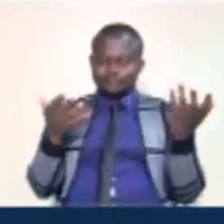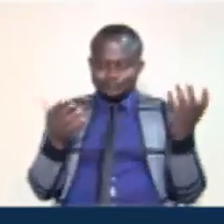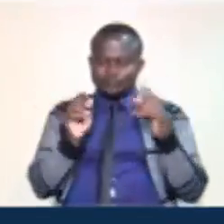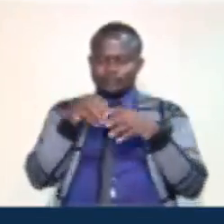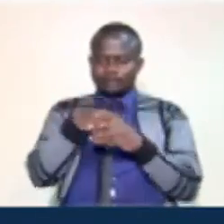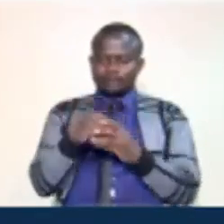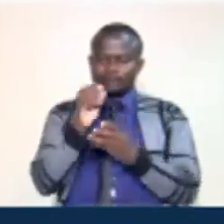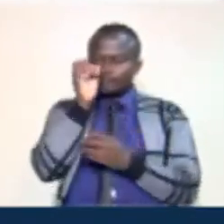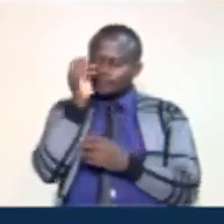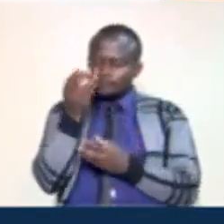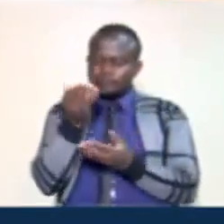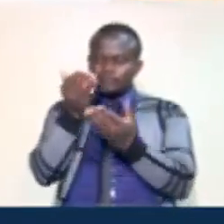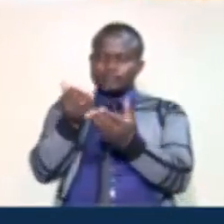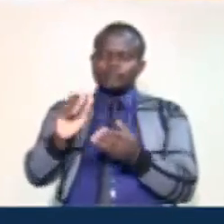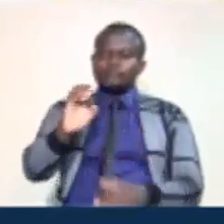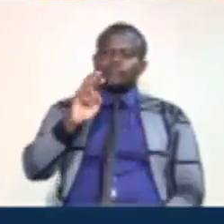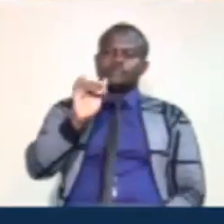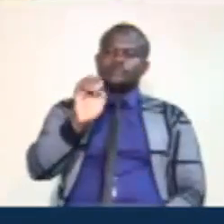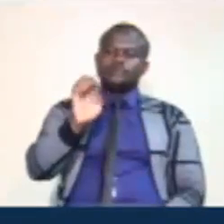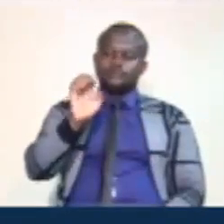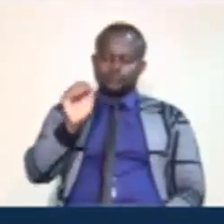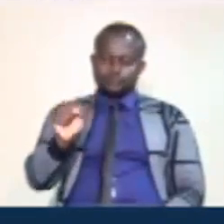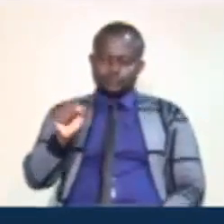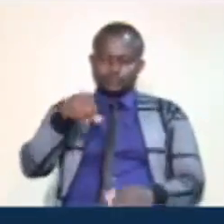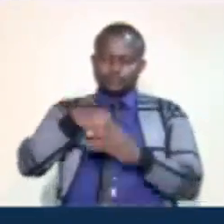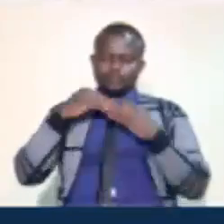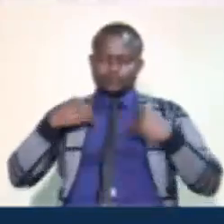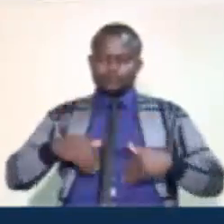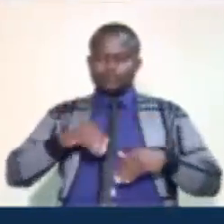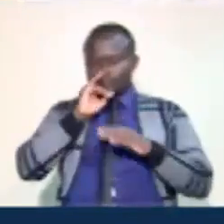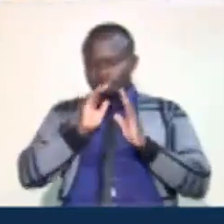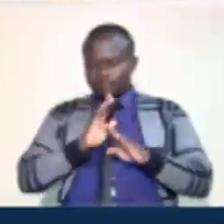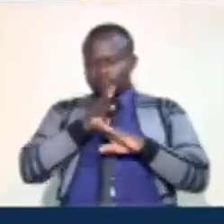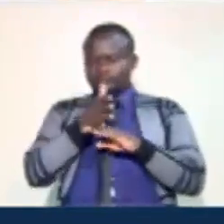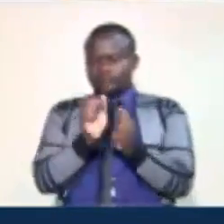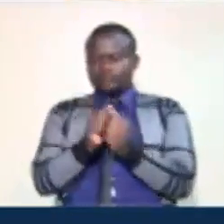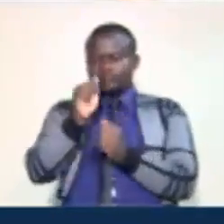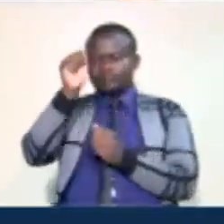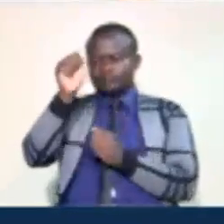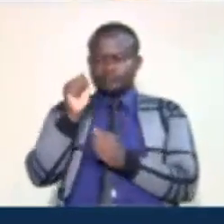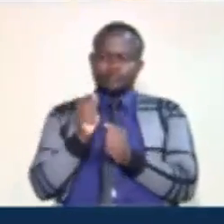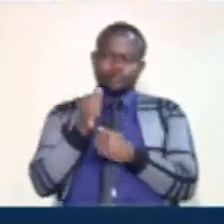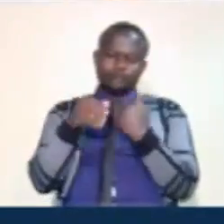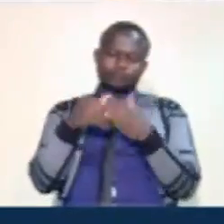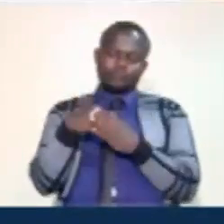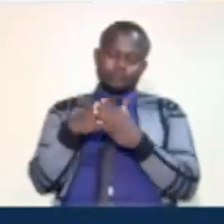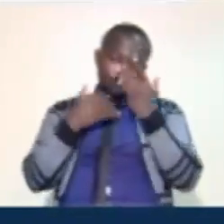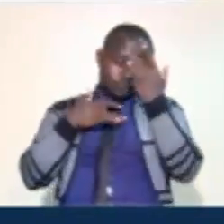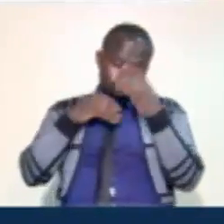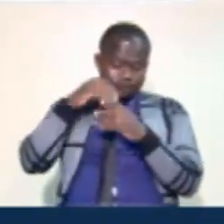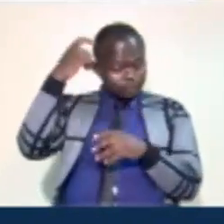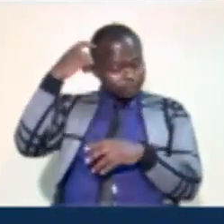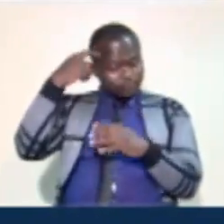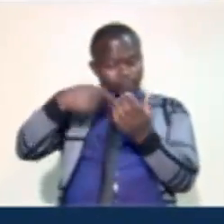umuhango bashyize indabo ku rwibutso rwa Caraes Ndera rushyinguyemo imibiri y'Abatutsi barenga 15,000 barimo n'abarwayi bo mu